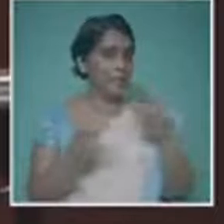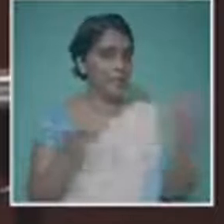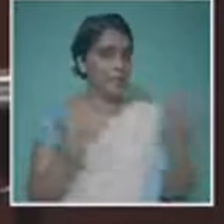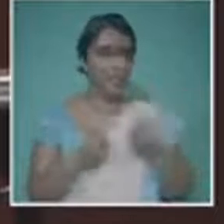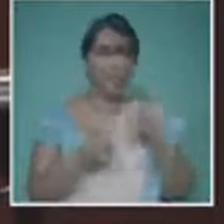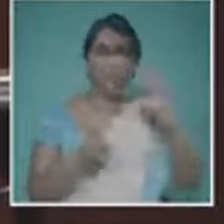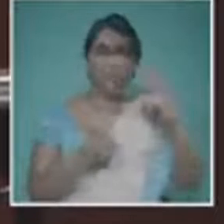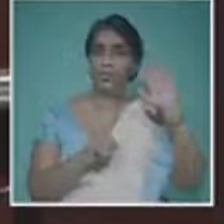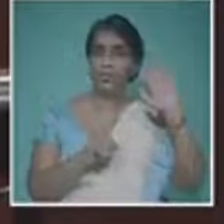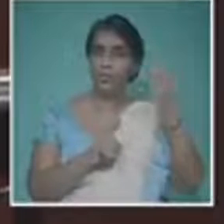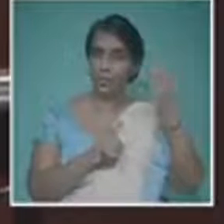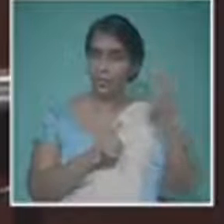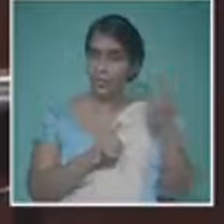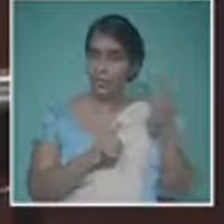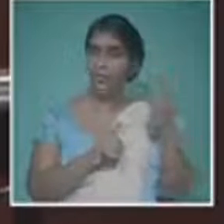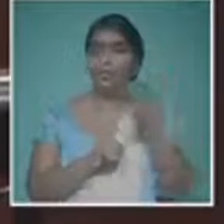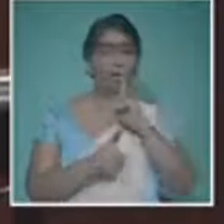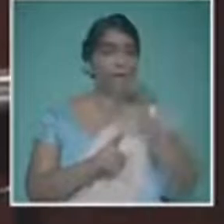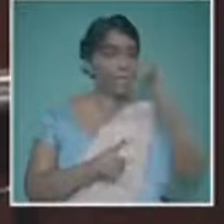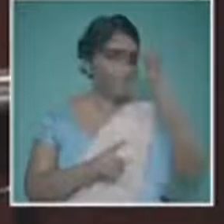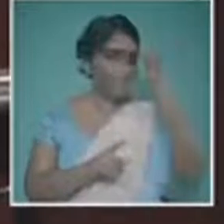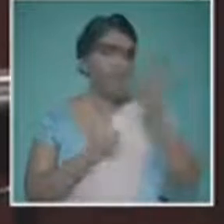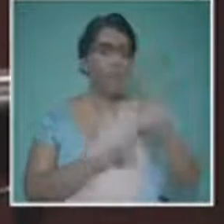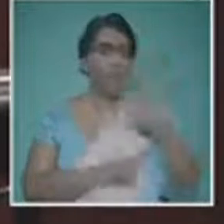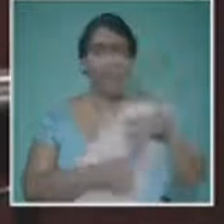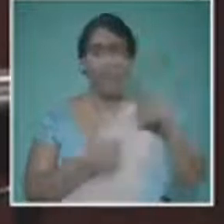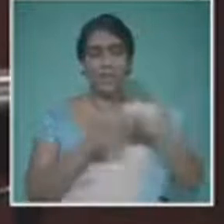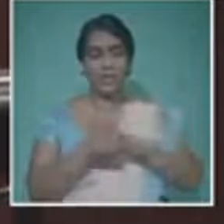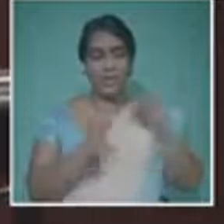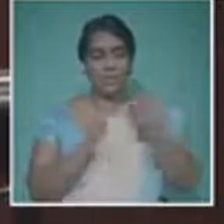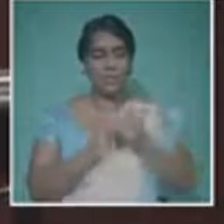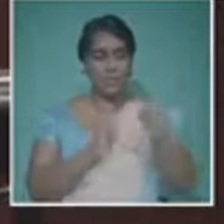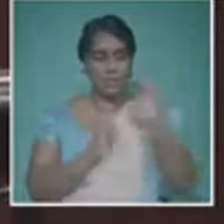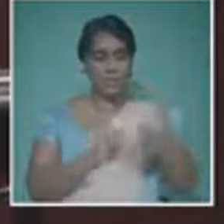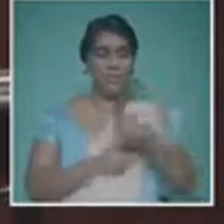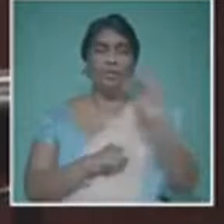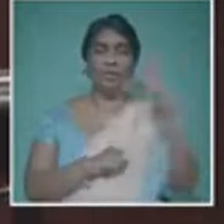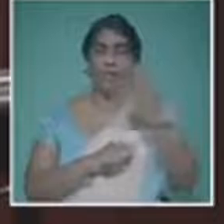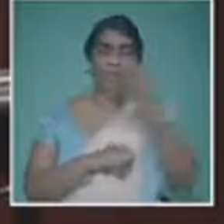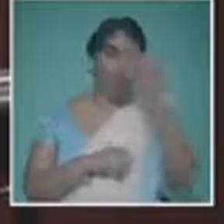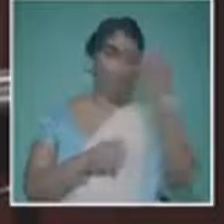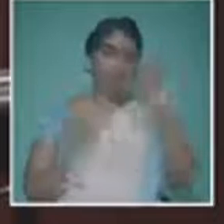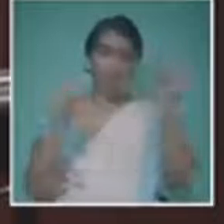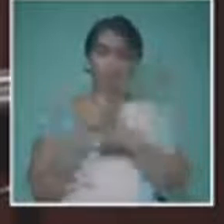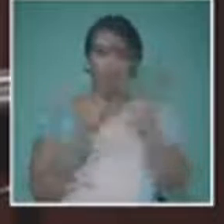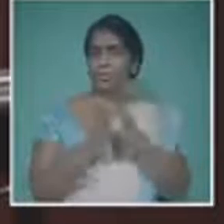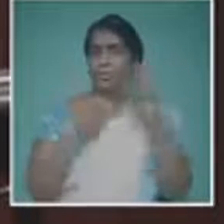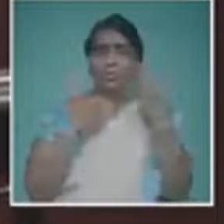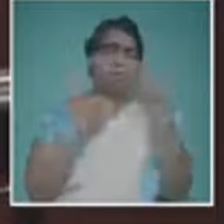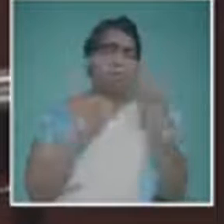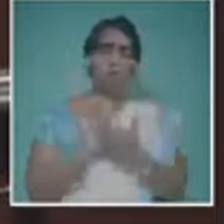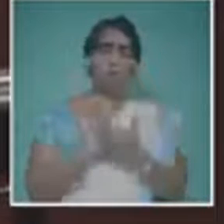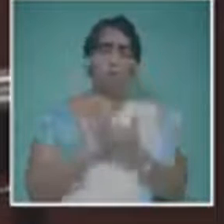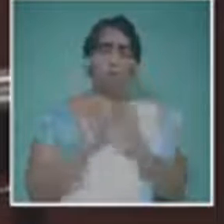கொடுக்க வேண்டும் என்று இந்த நேரத்திலே நான் கேட்டுக்கொள்கின்றேன். இந்த தமிழ் கொலைகள், இந்த இதை பாருங்கள், வன பாதுகாப்பு